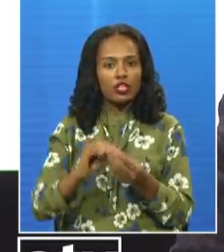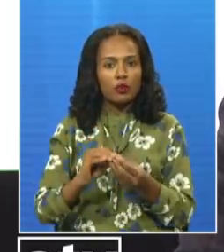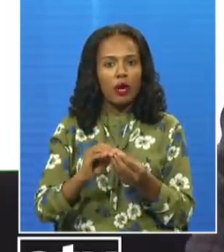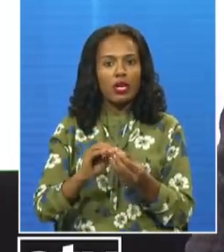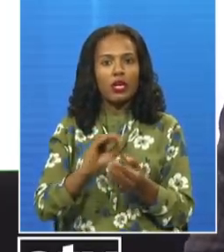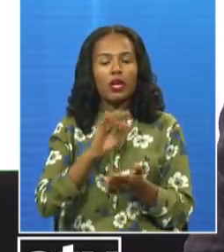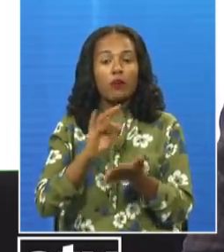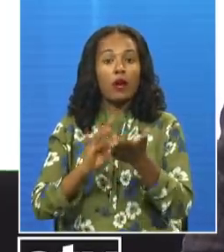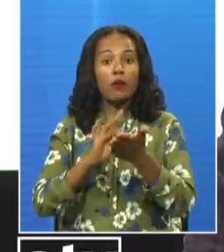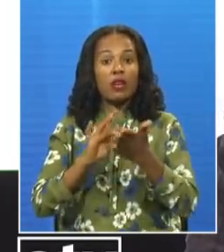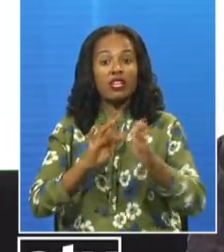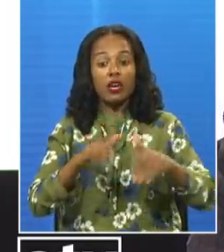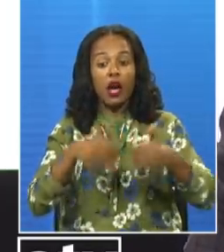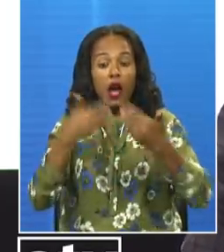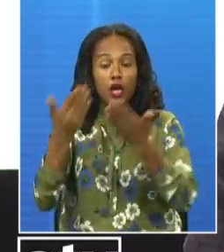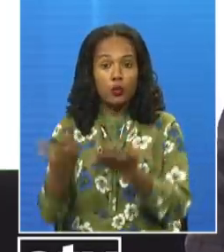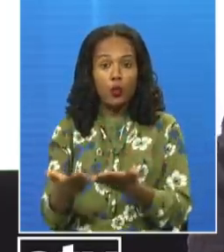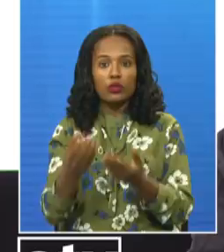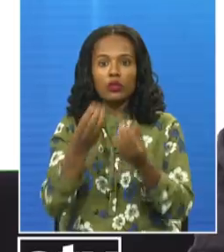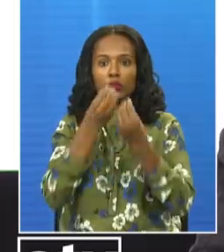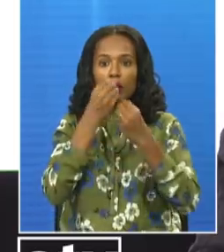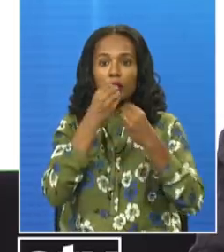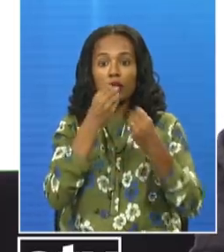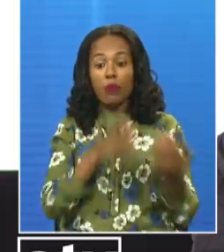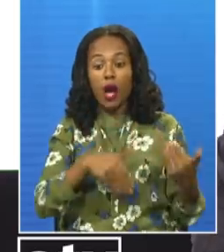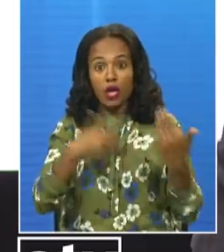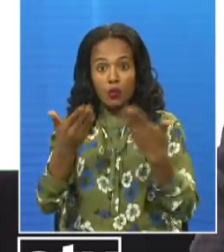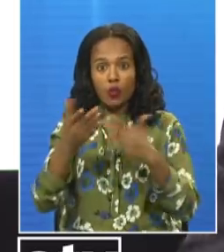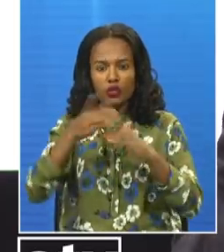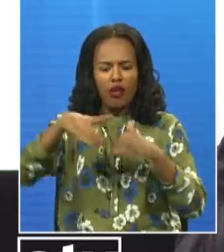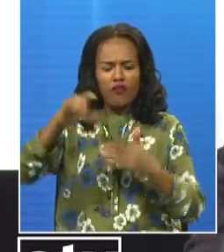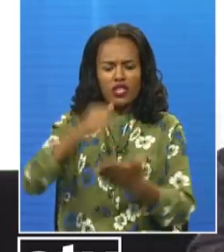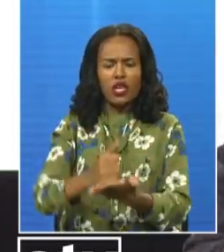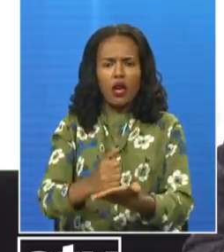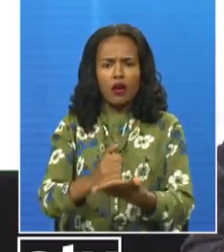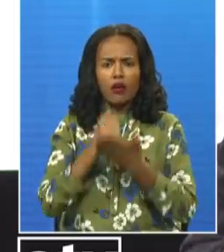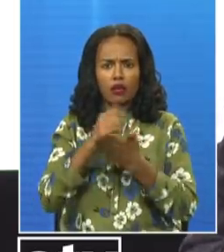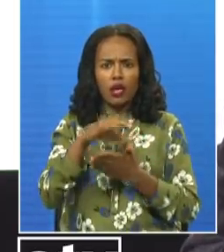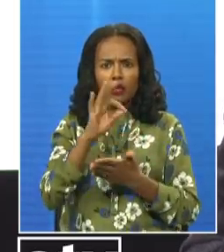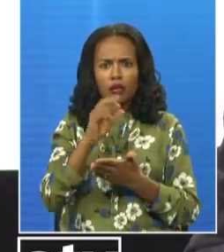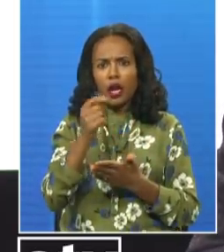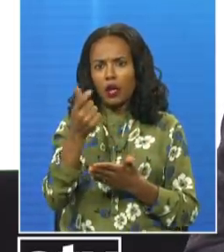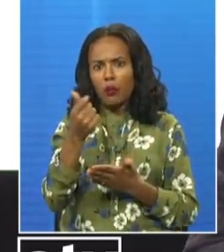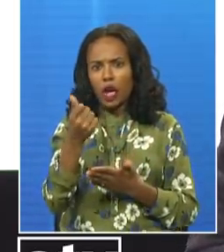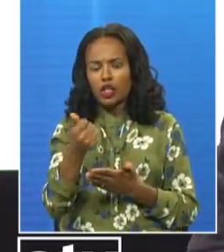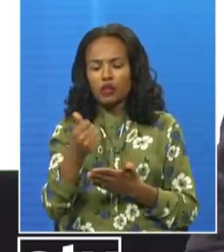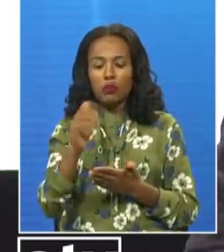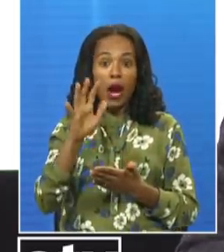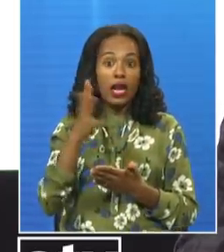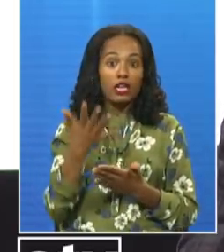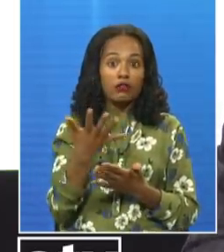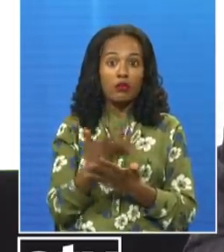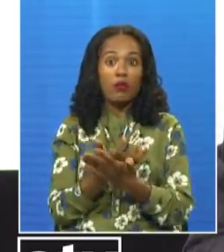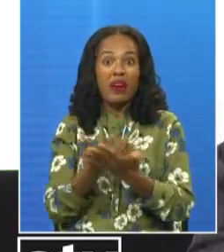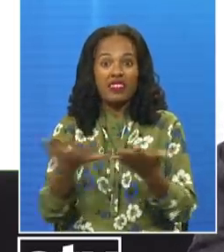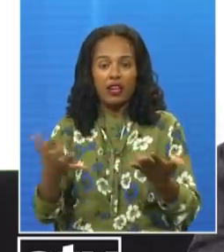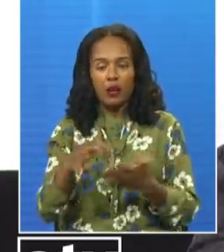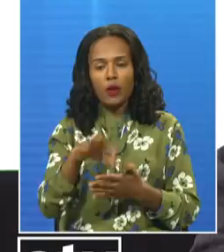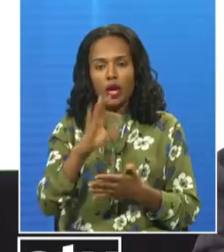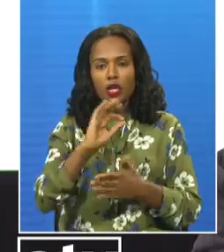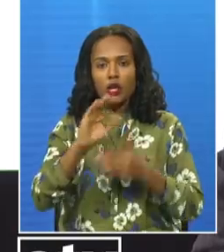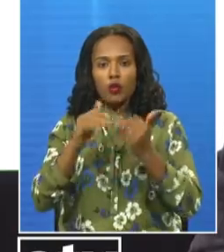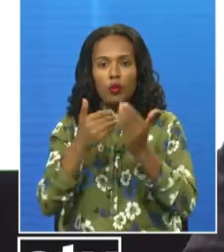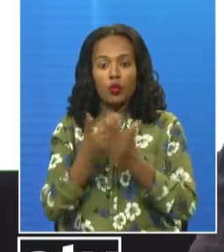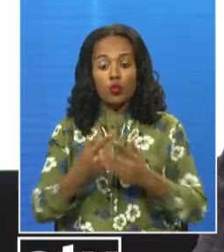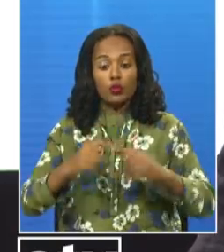በሜዲካል ሰፕላይስ እንደገና በምግብ ከፍተኛ እርዳታ አግኝተናል። በካሽም በካይንድም ያገኘነውን ጨምረን በሀገር ውስጥ የምናደርገው